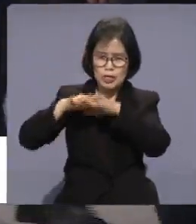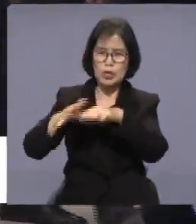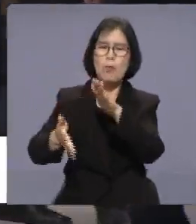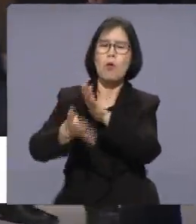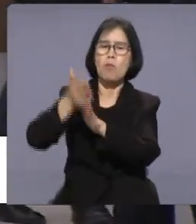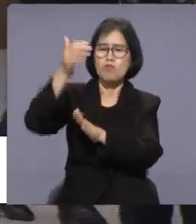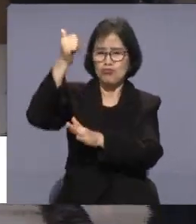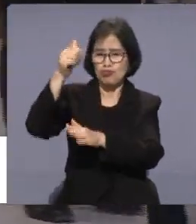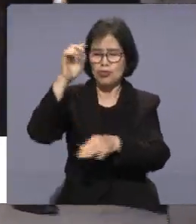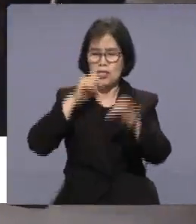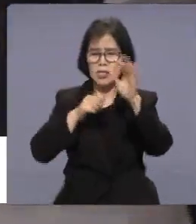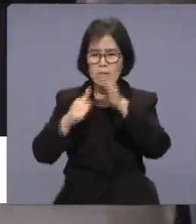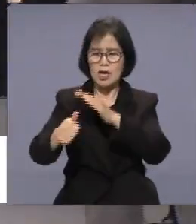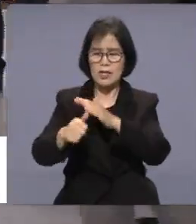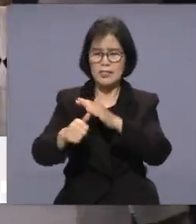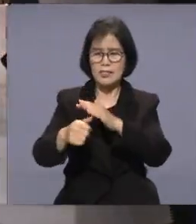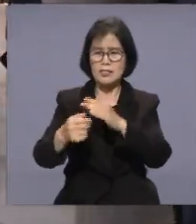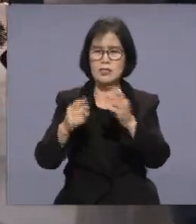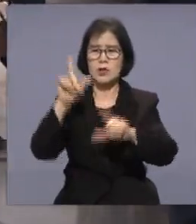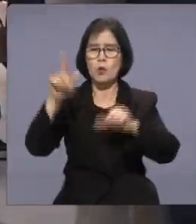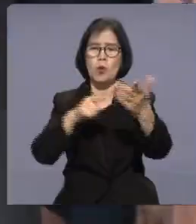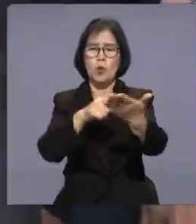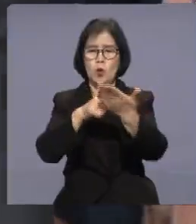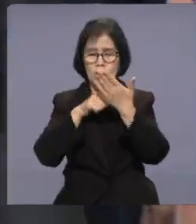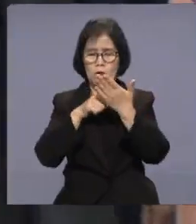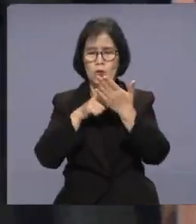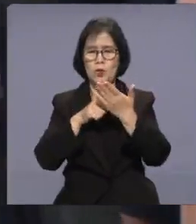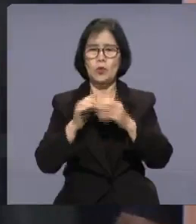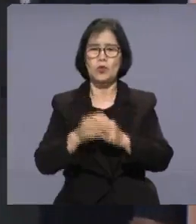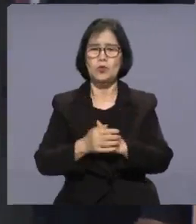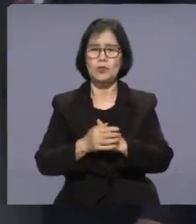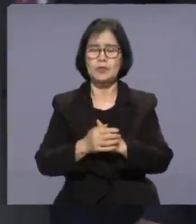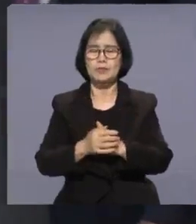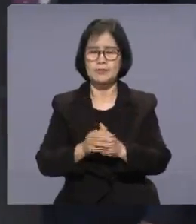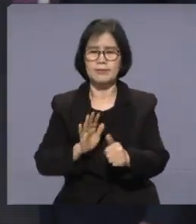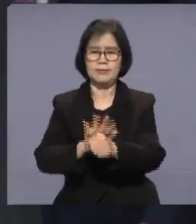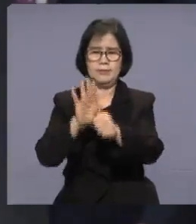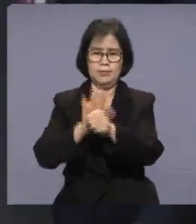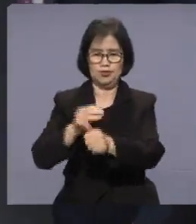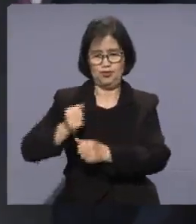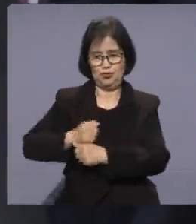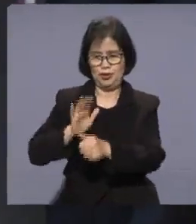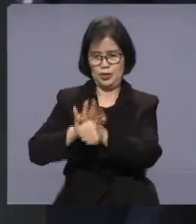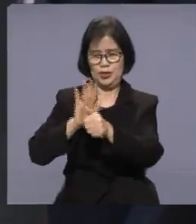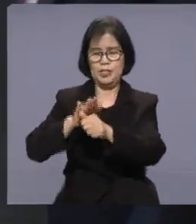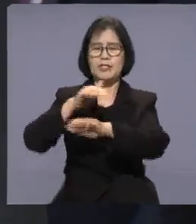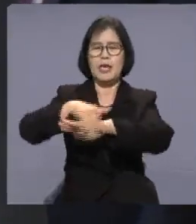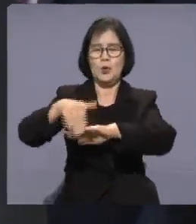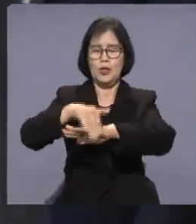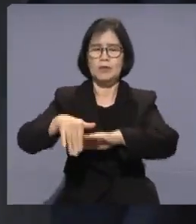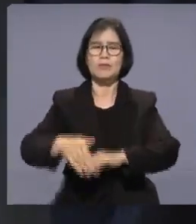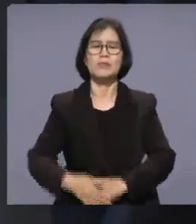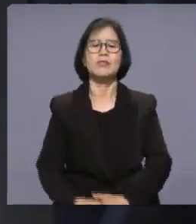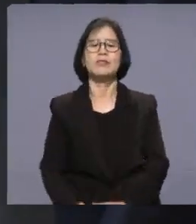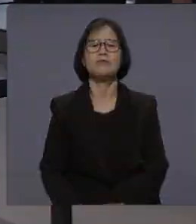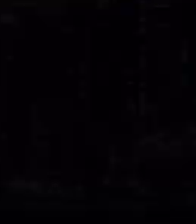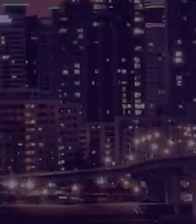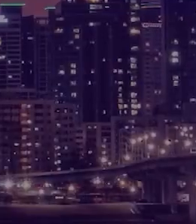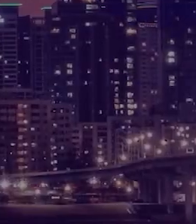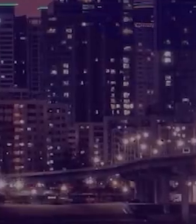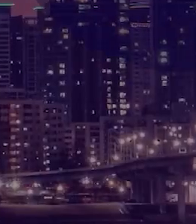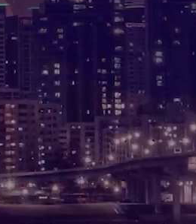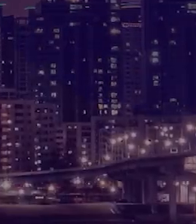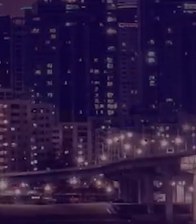한국항공우주작전본부를 찾아 작전 현황을 보고받고 장병들도 격려할 예정입니다. 지금까지 대통령실에서 전해드렸습니다.